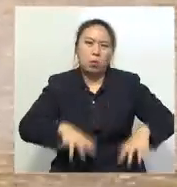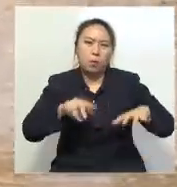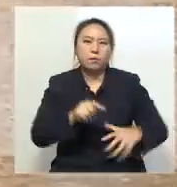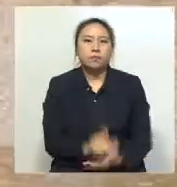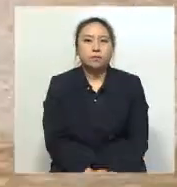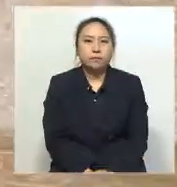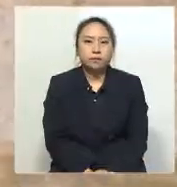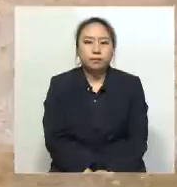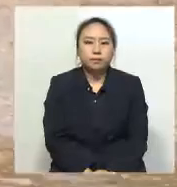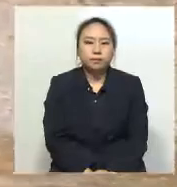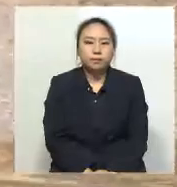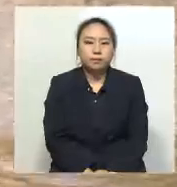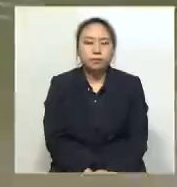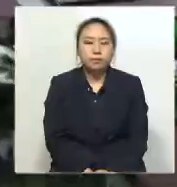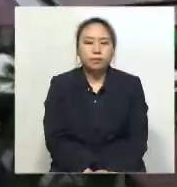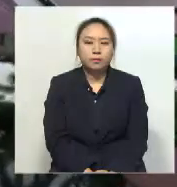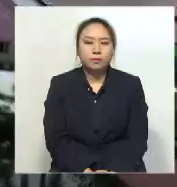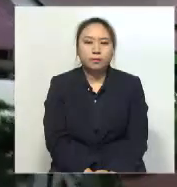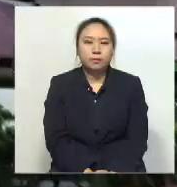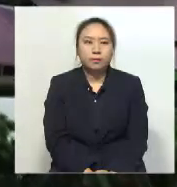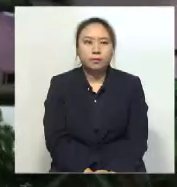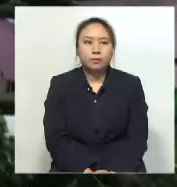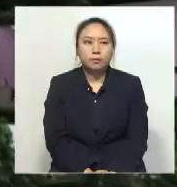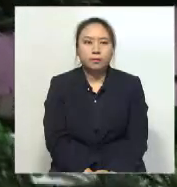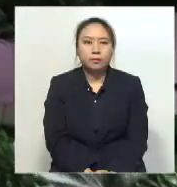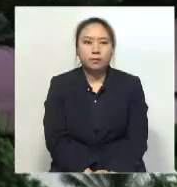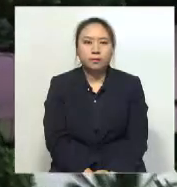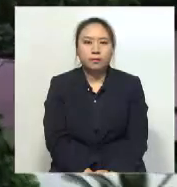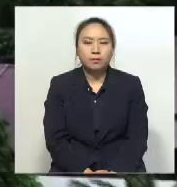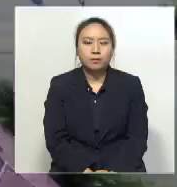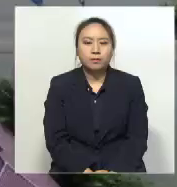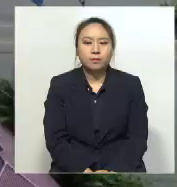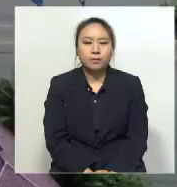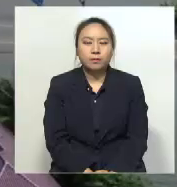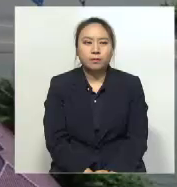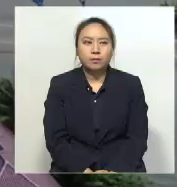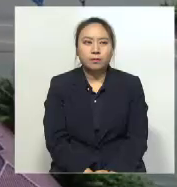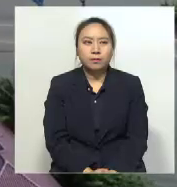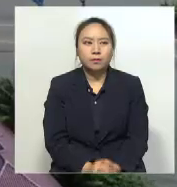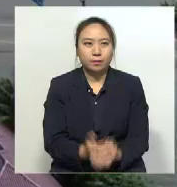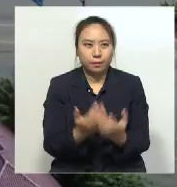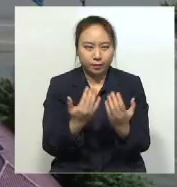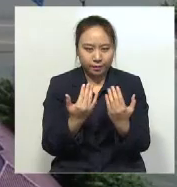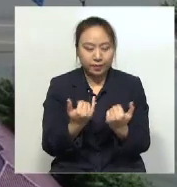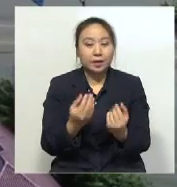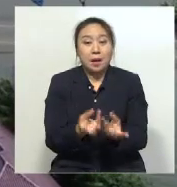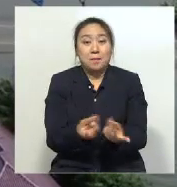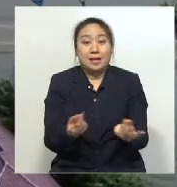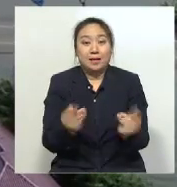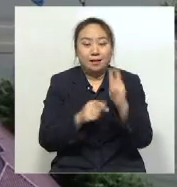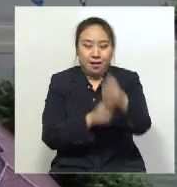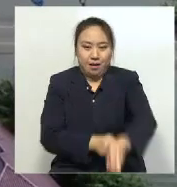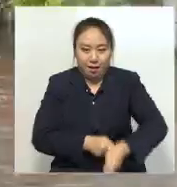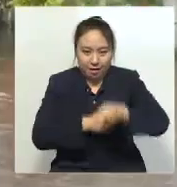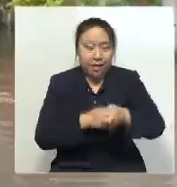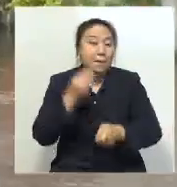ไม่อ่านอีกรอบนึง นอกจากนี้นะคะพื้นที่การเกษตรบ้านเรือนของประช